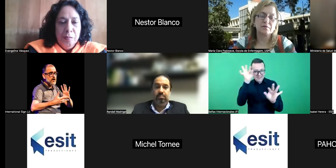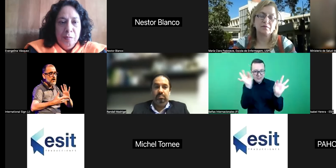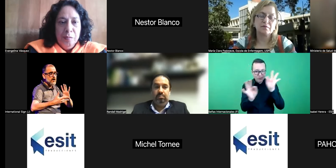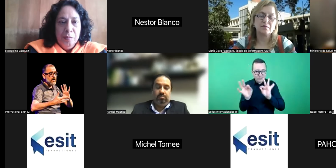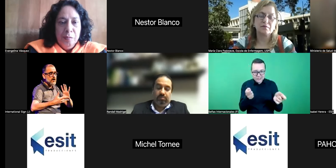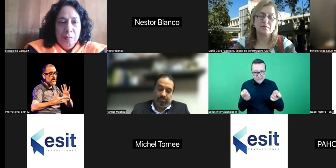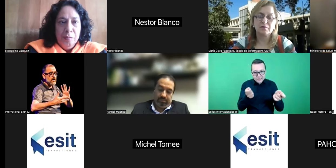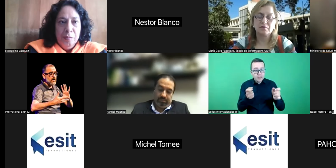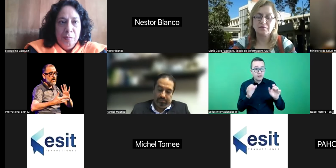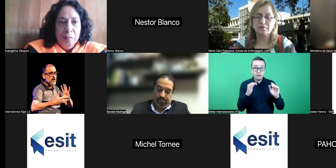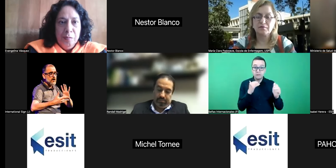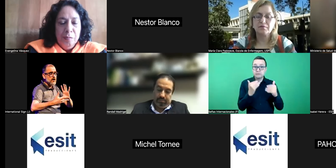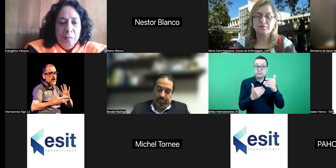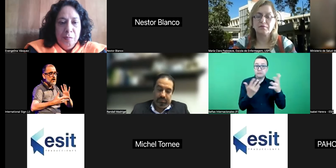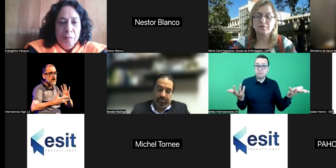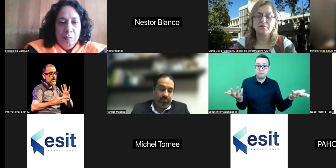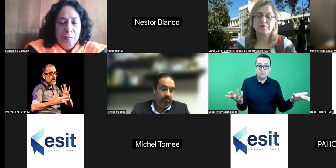voir.